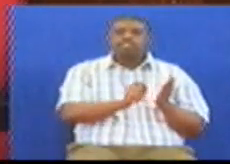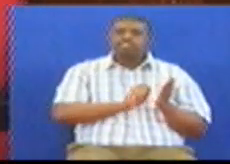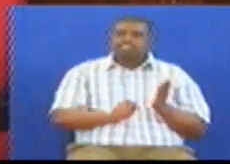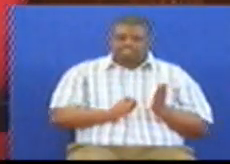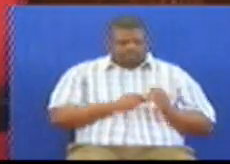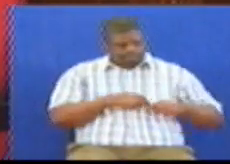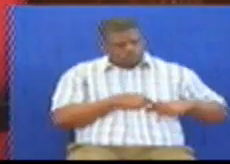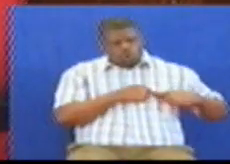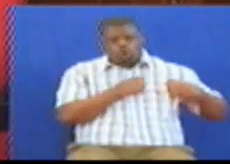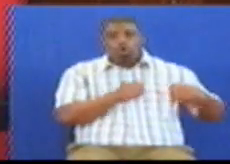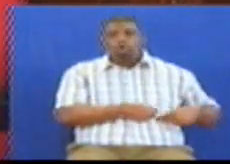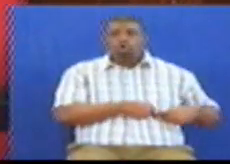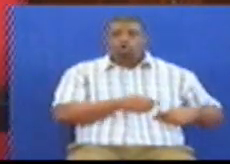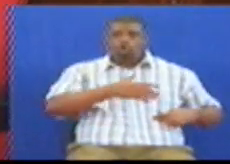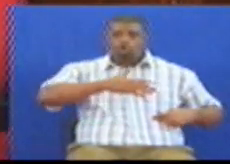yetu.